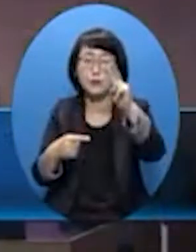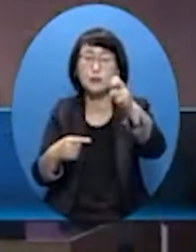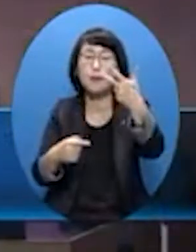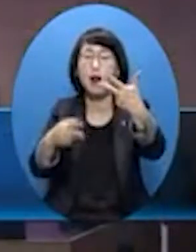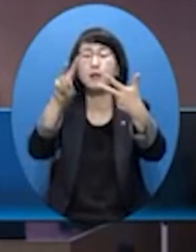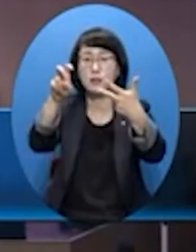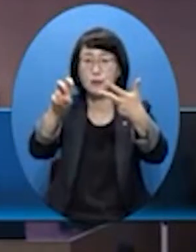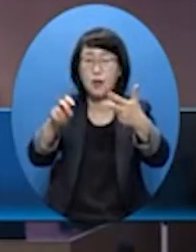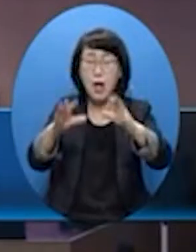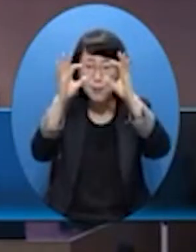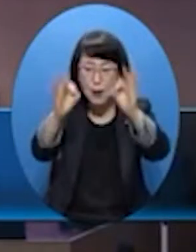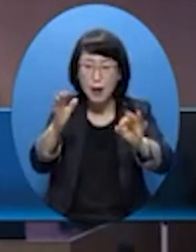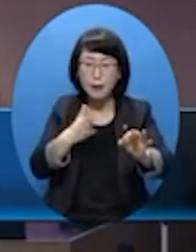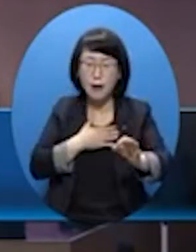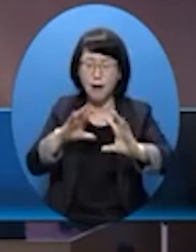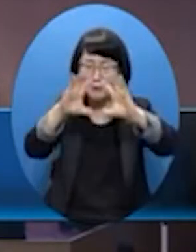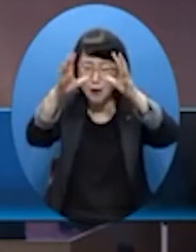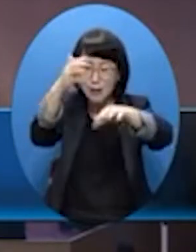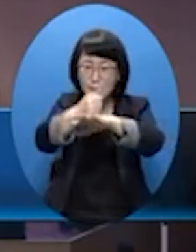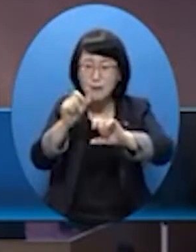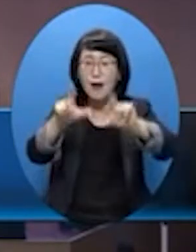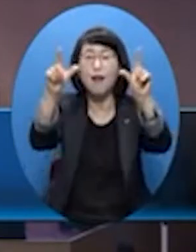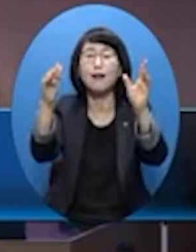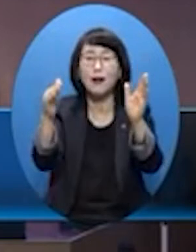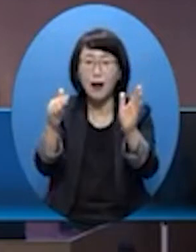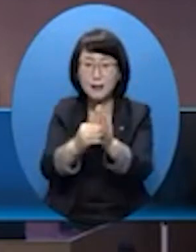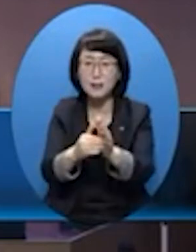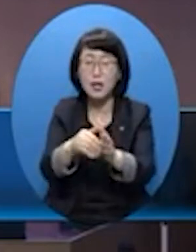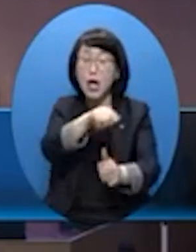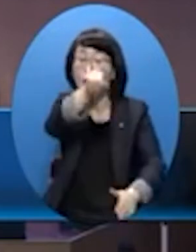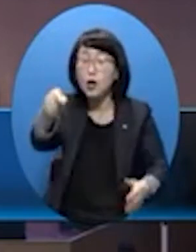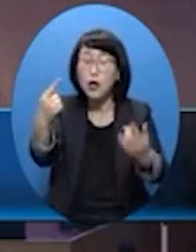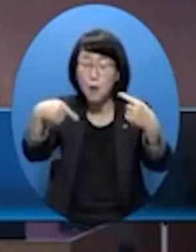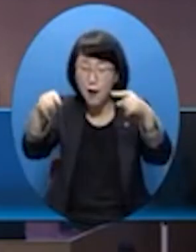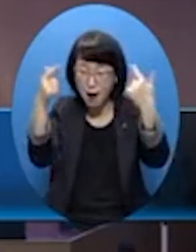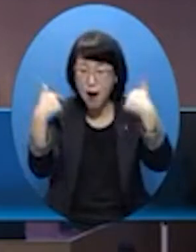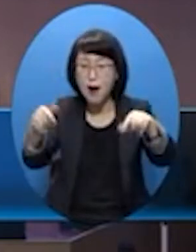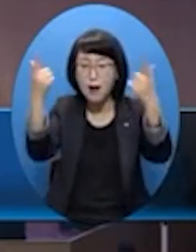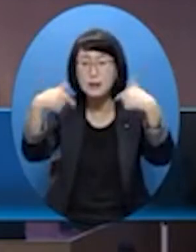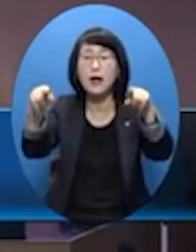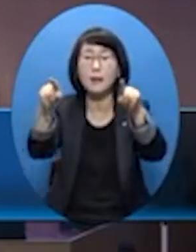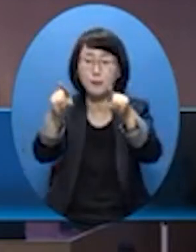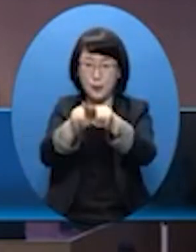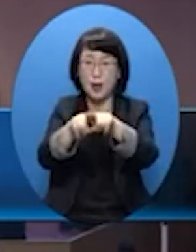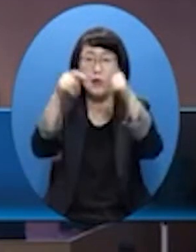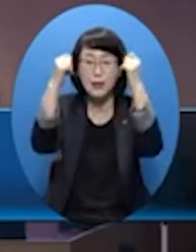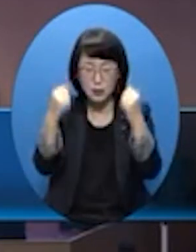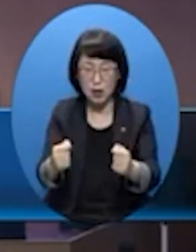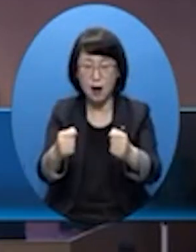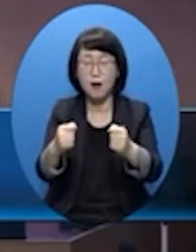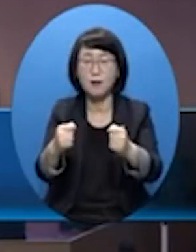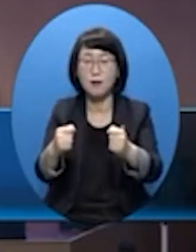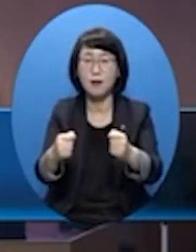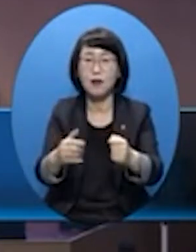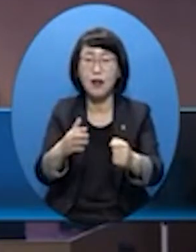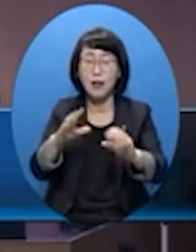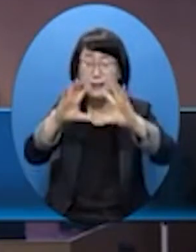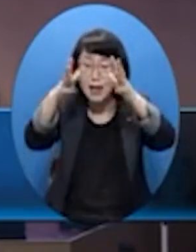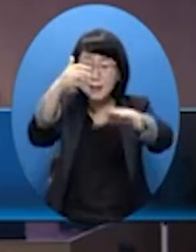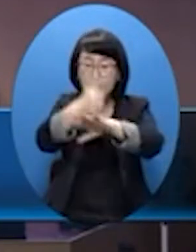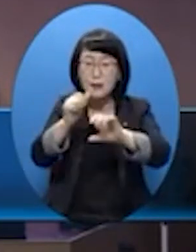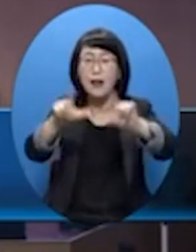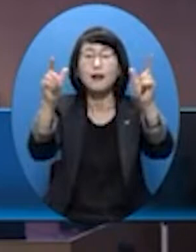볼찌어다 내가 쌍 끝날까지 너희와 항상 함께 있으리라 다 내가 샌